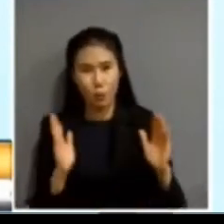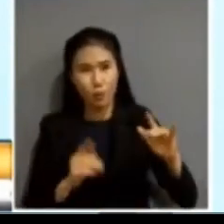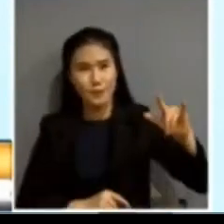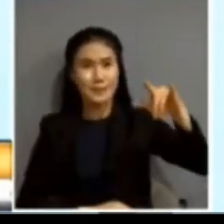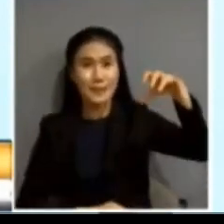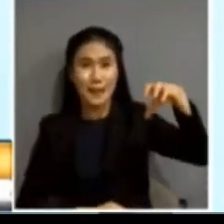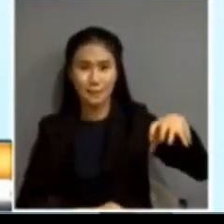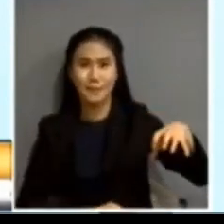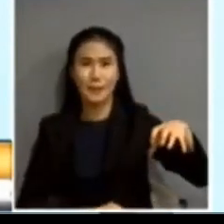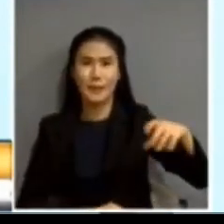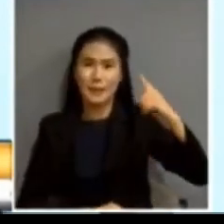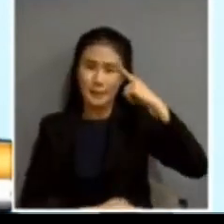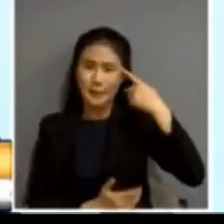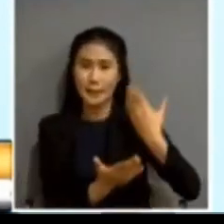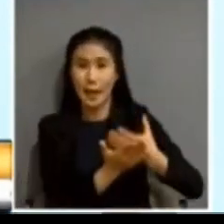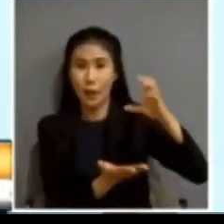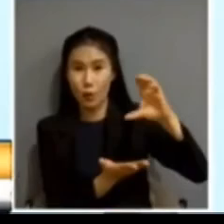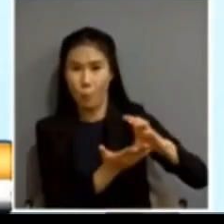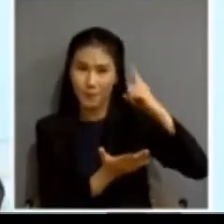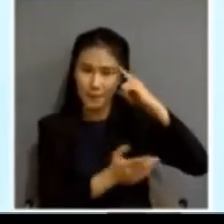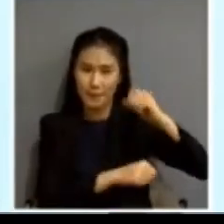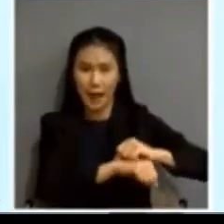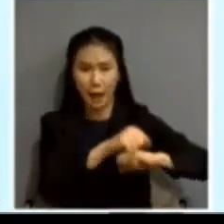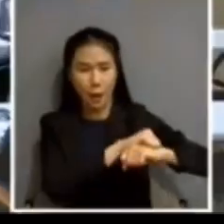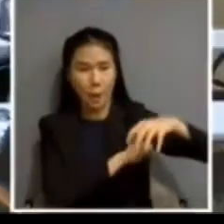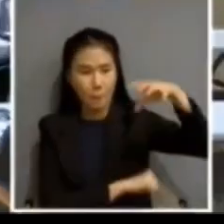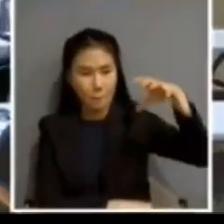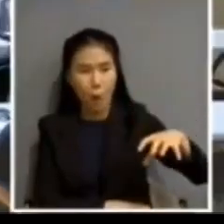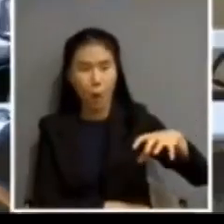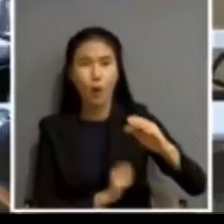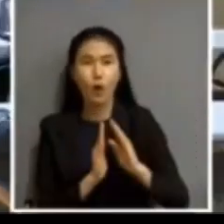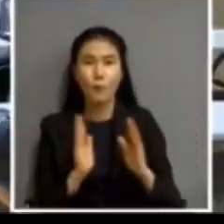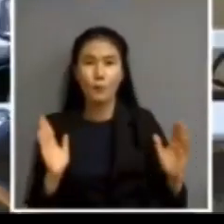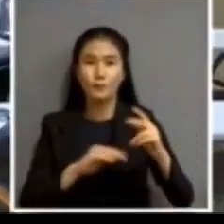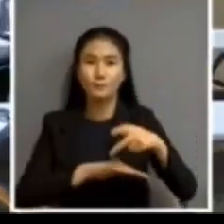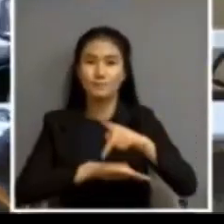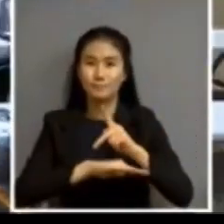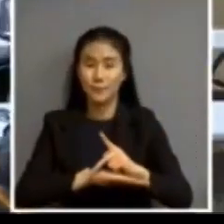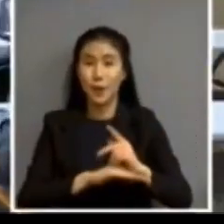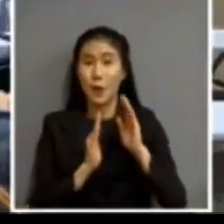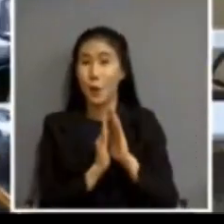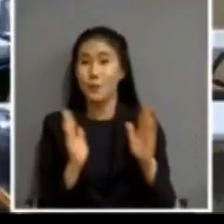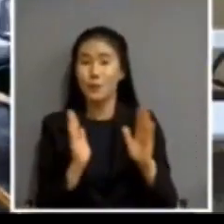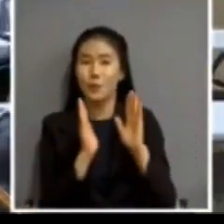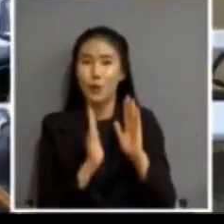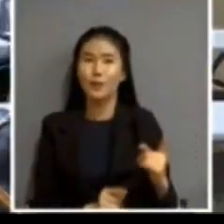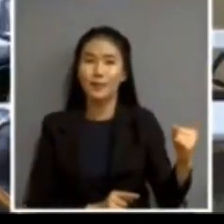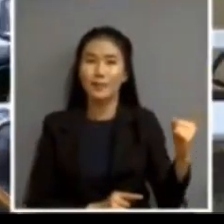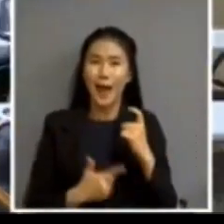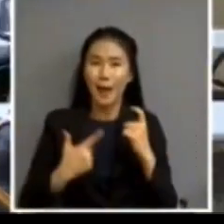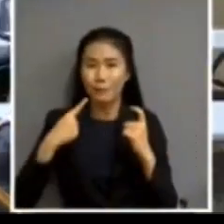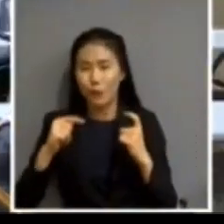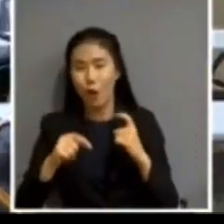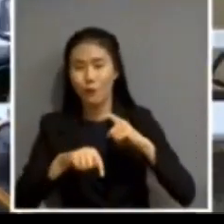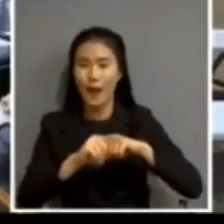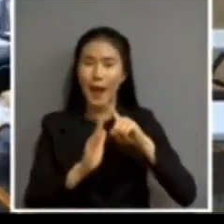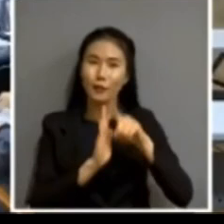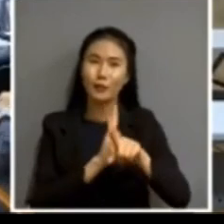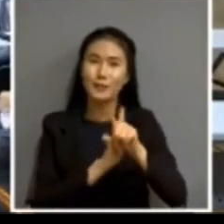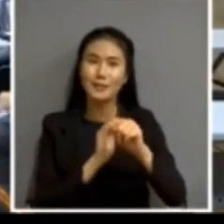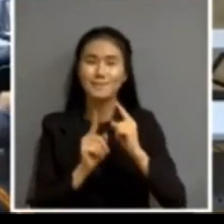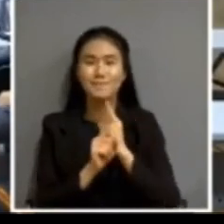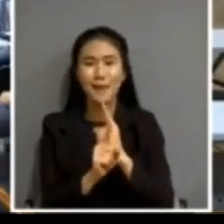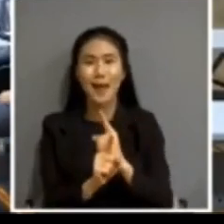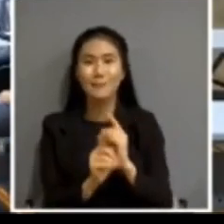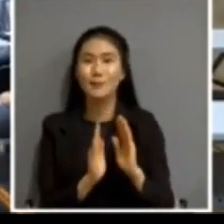ามบินนั้นตั้งงบประมาณเพื่อทำการศึกษาแล้วครับ ขอบคุณครับขอบคุณท่านผู้ถามผู้ตอบนะครับได้ใช้เวลาตามข้อบังคับ